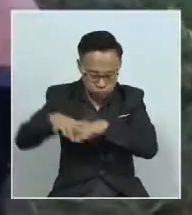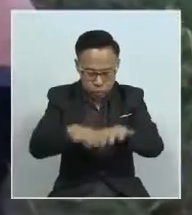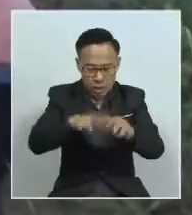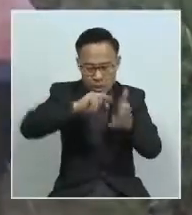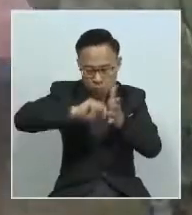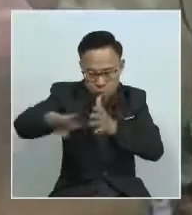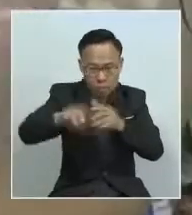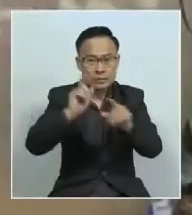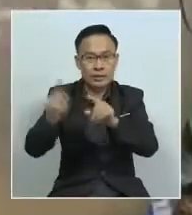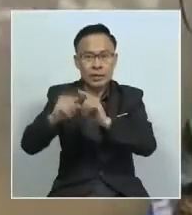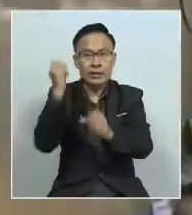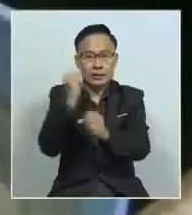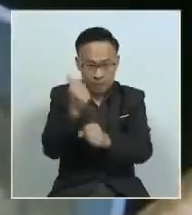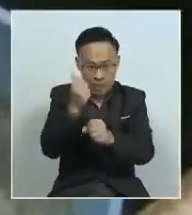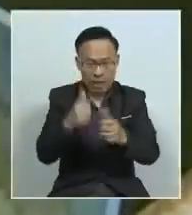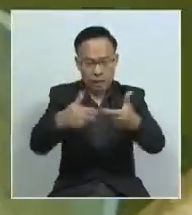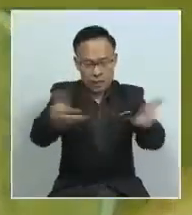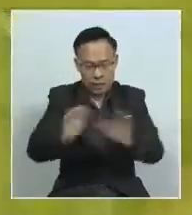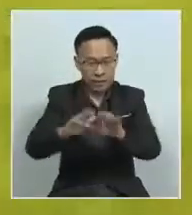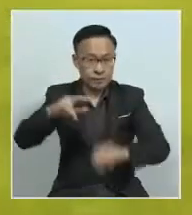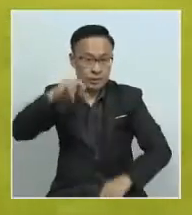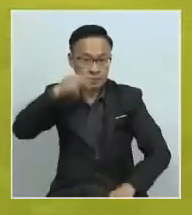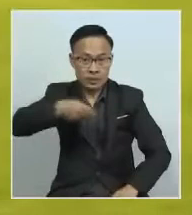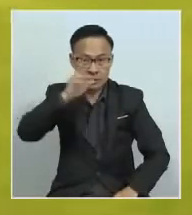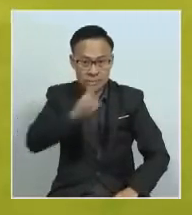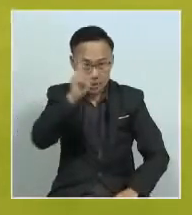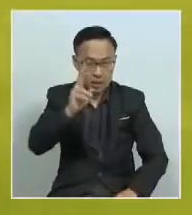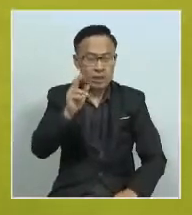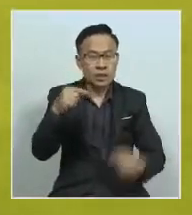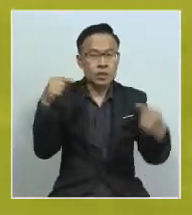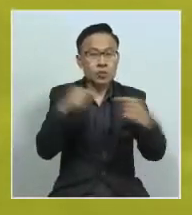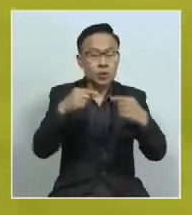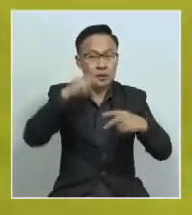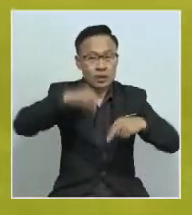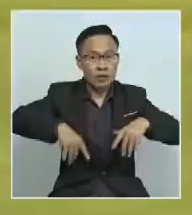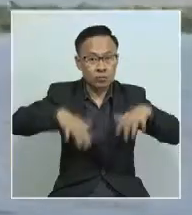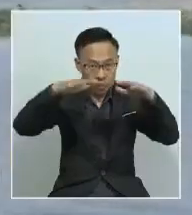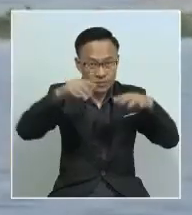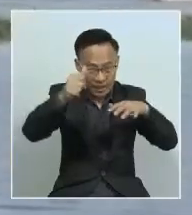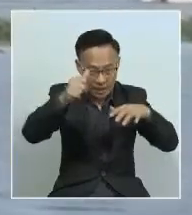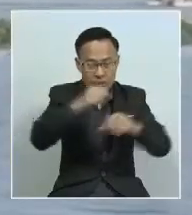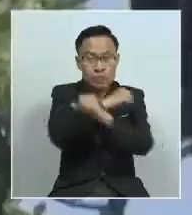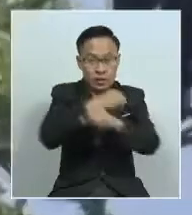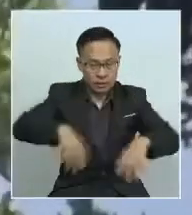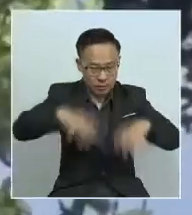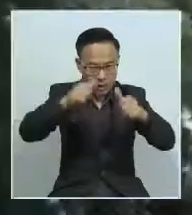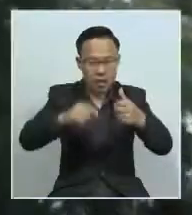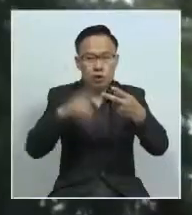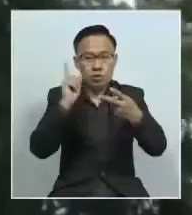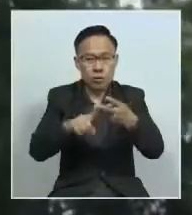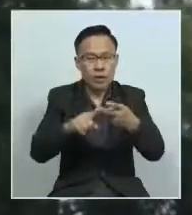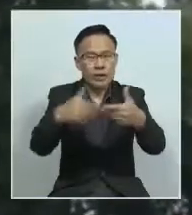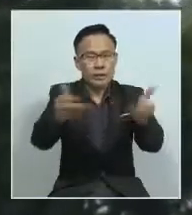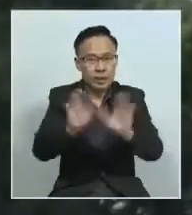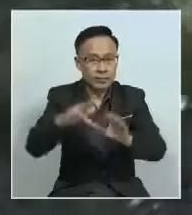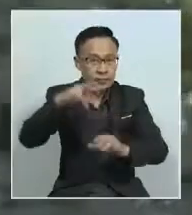หล่งน้ำอุปโภคบริโภคและสนับสนุนการเพาะปลูกในช่วงฤดูแล้งได้และท้ายที่สุดคือให้ทั้งสองบึงกลับมาเป็นแก้มดินธร